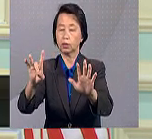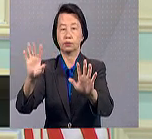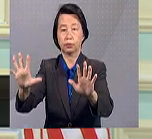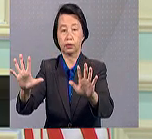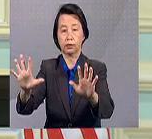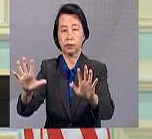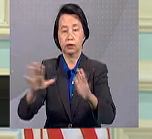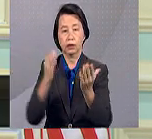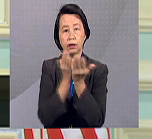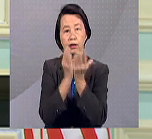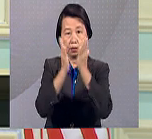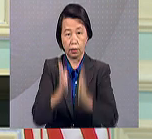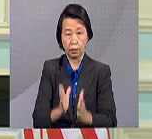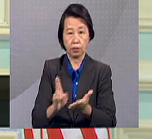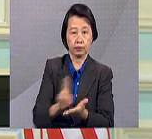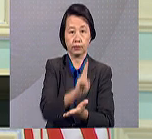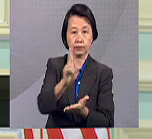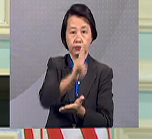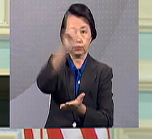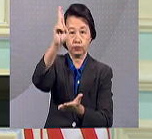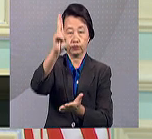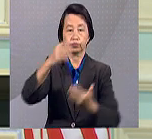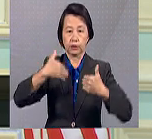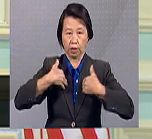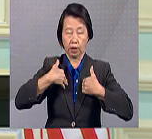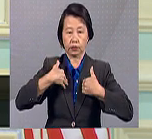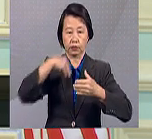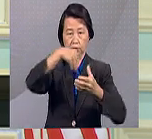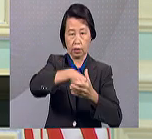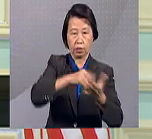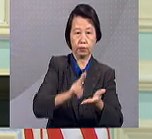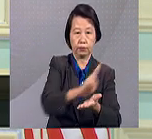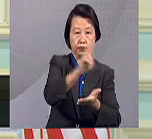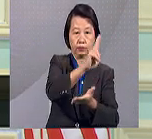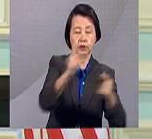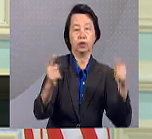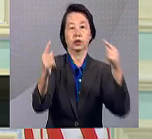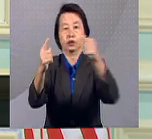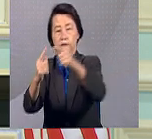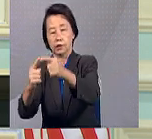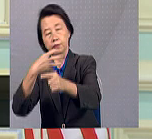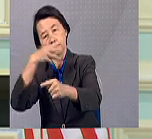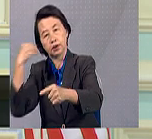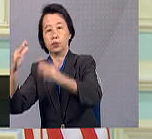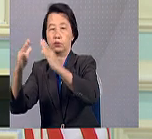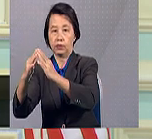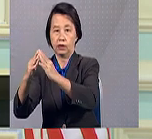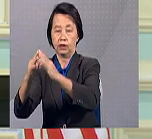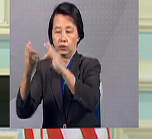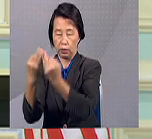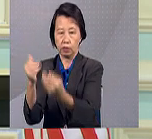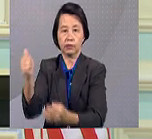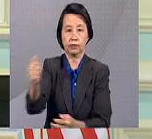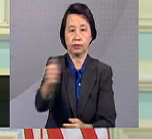53,785 pelajar IPT yang berada di kampus ke pangkuan keluarga